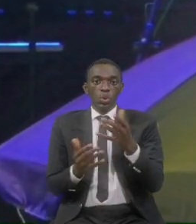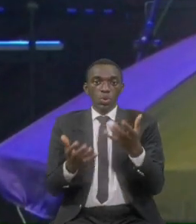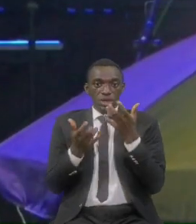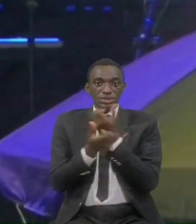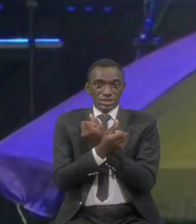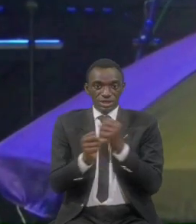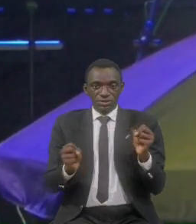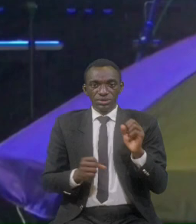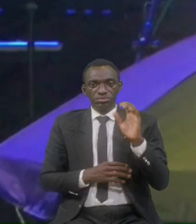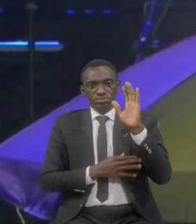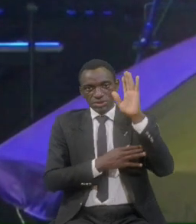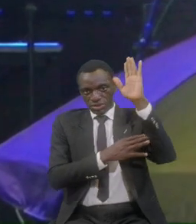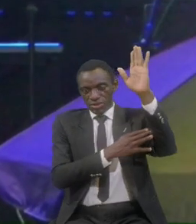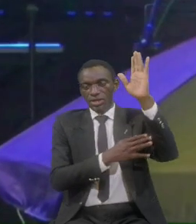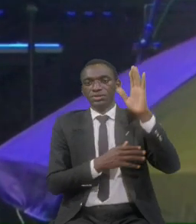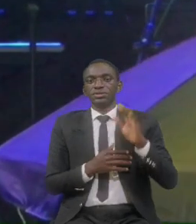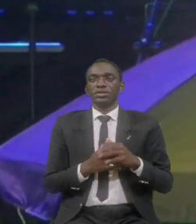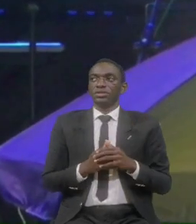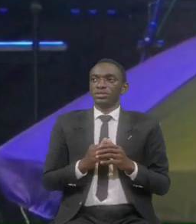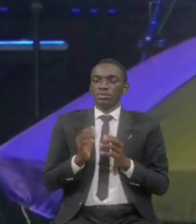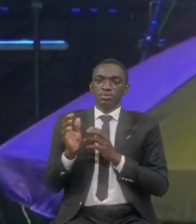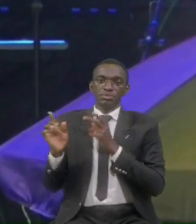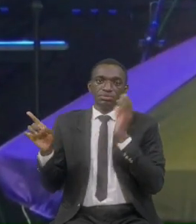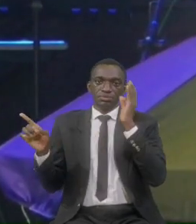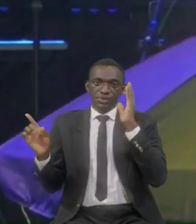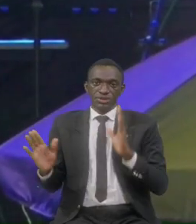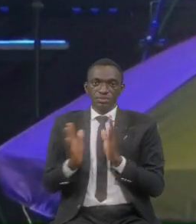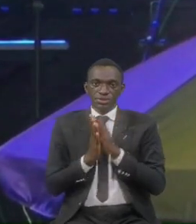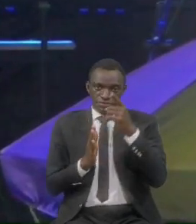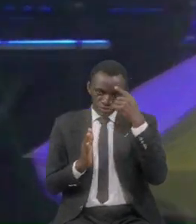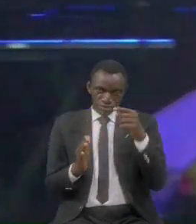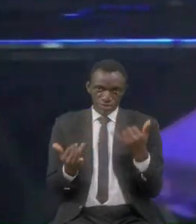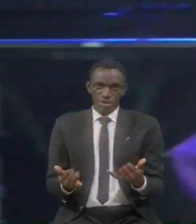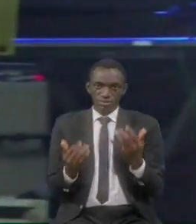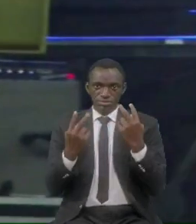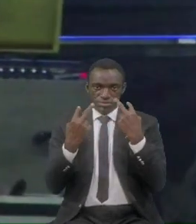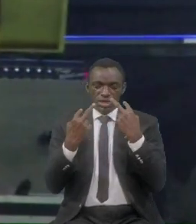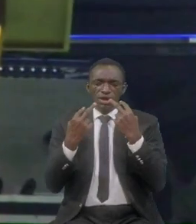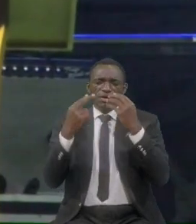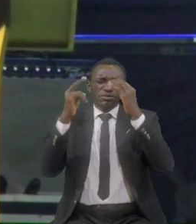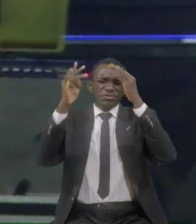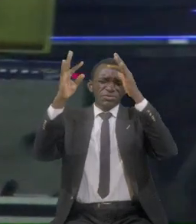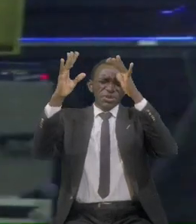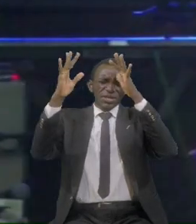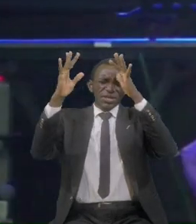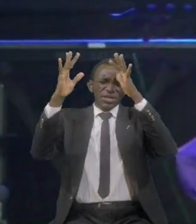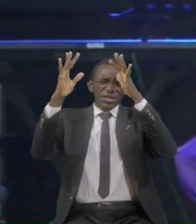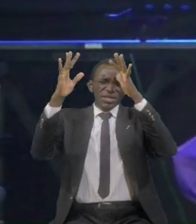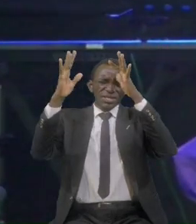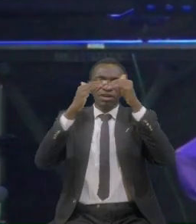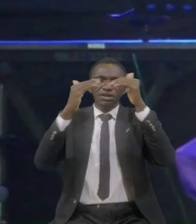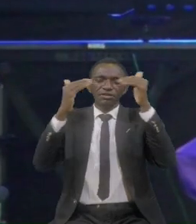ang imong makamot og magaampo ko para kanimo. Father in heaven, Amahan nga nasa langit, we thank you because you so loved